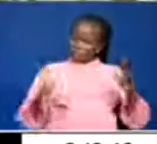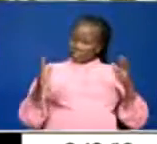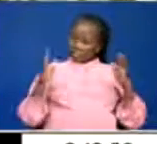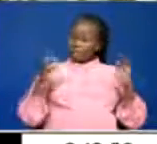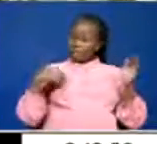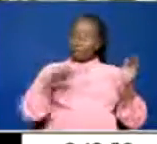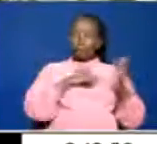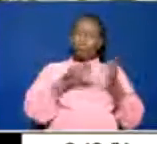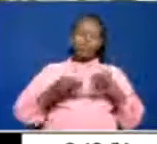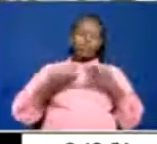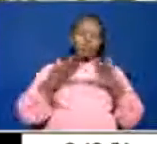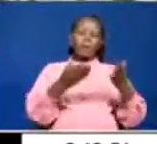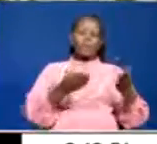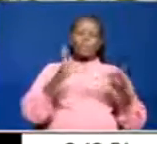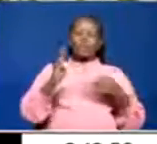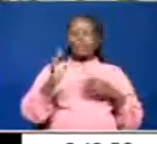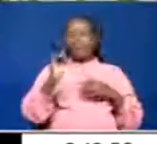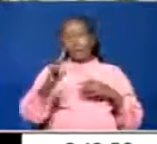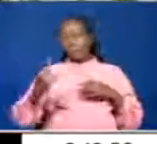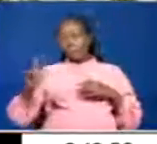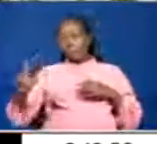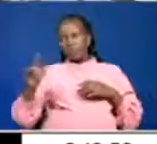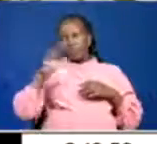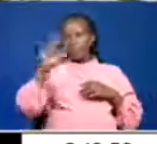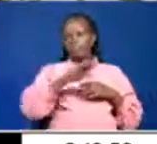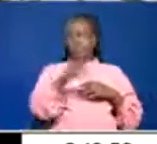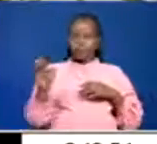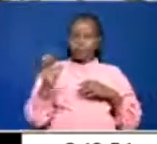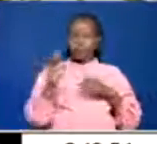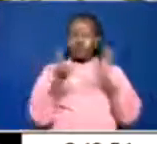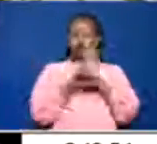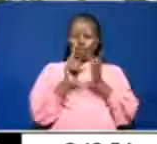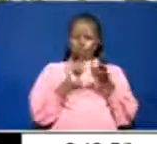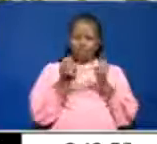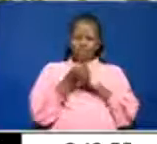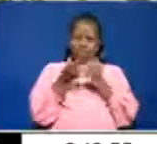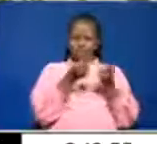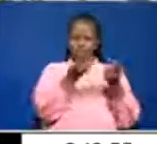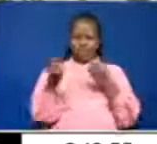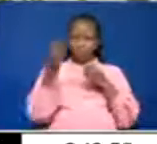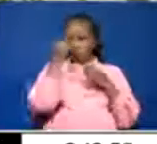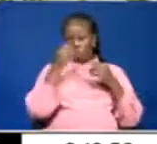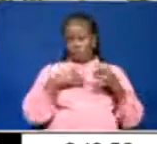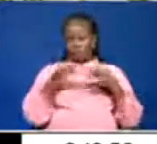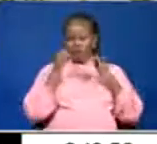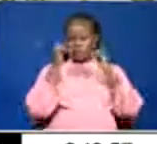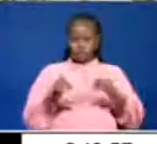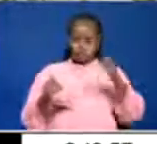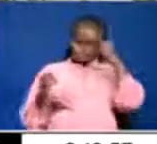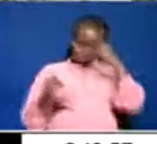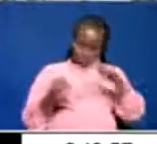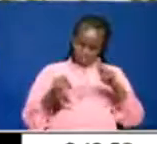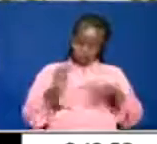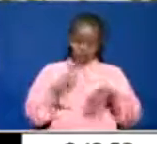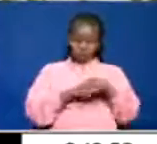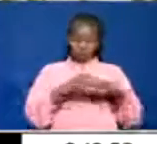bunge muweze kubadilisha sheria kidogo ndio tuweze kuwa na mfumo mpya ambayo itatupatia pesa ya